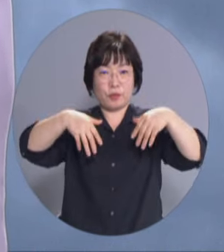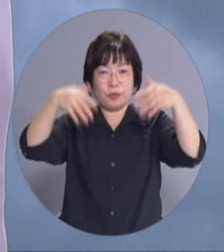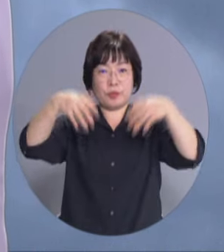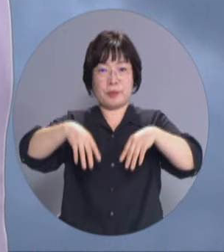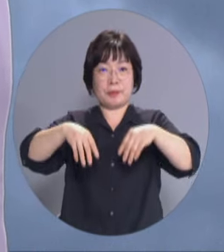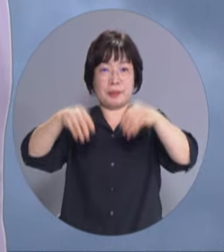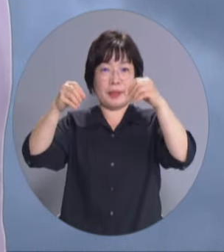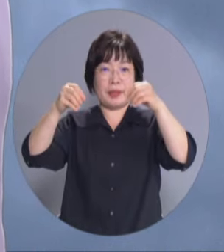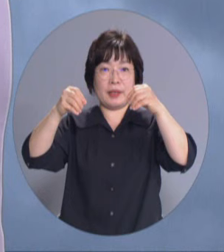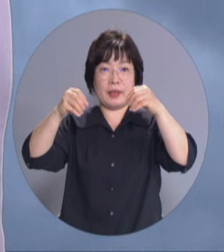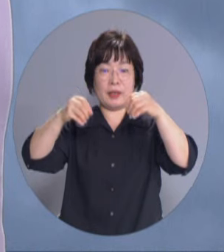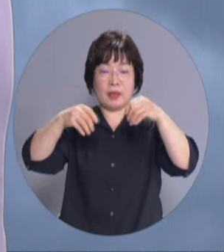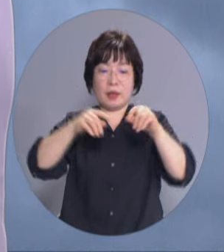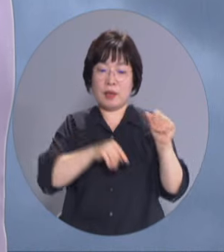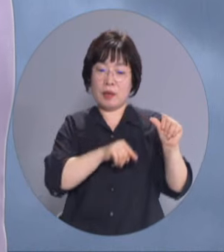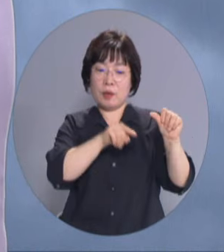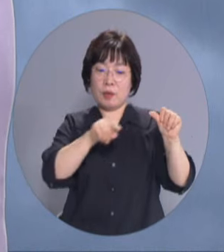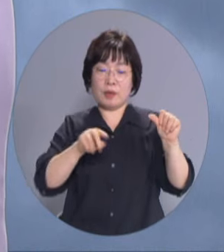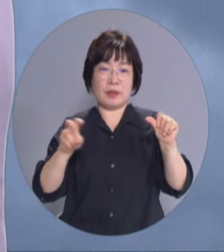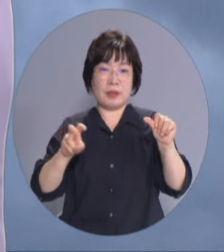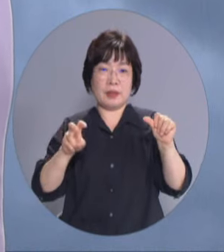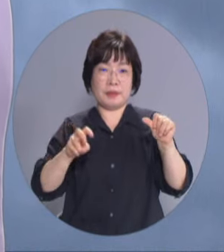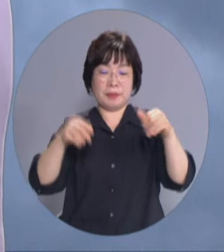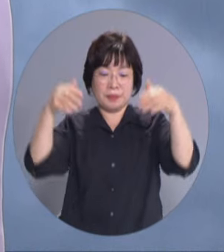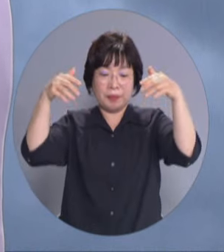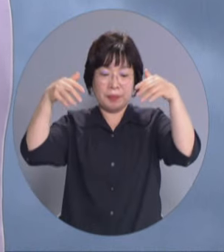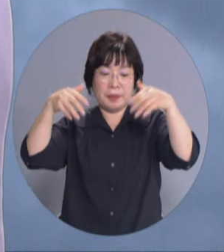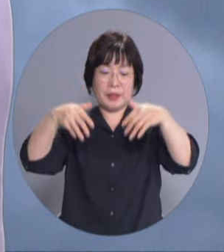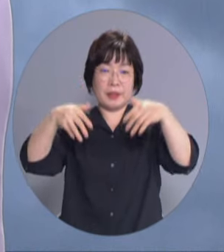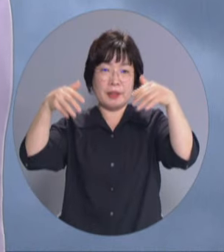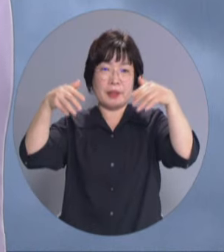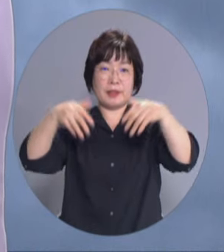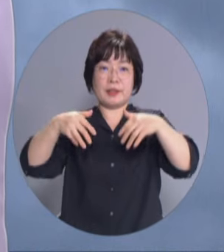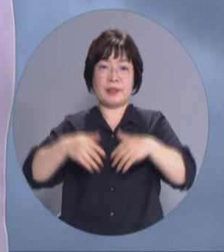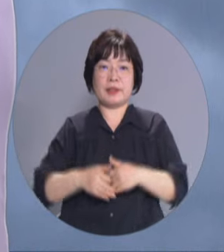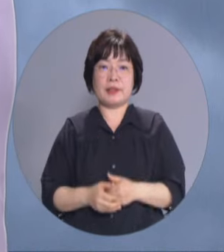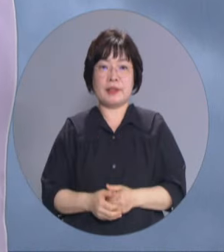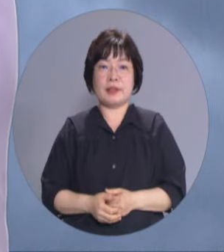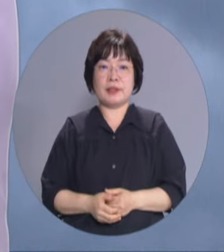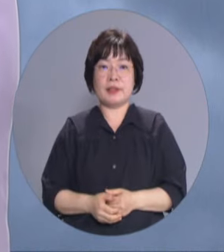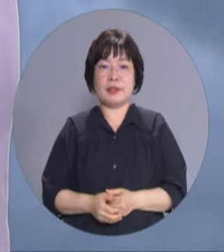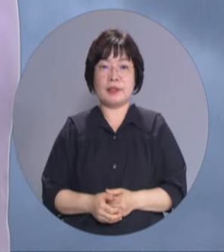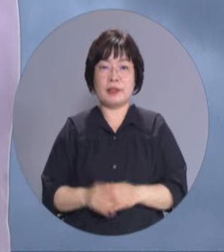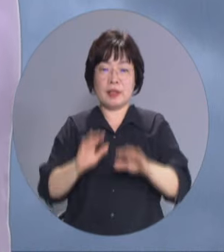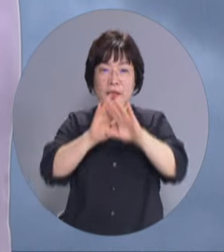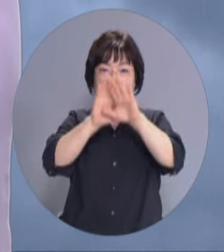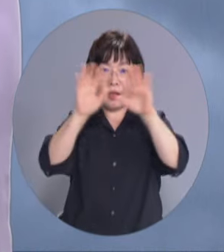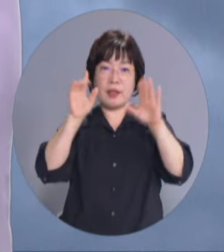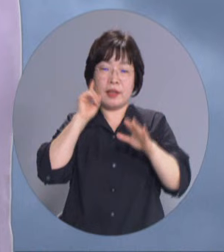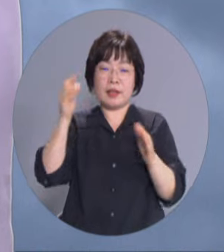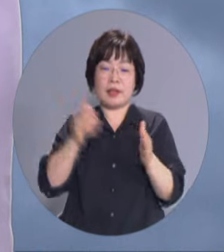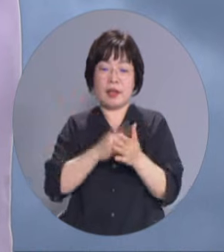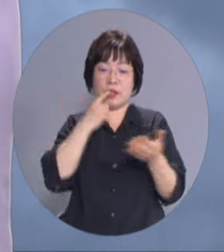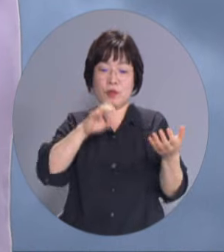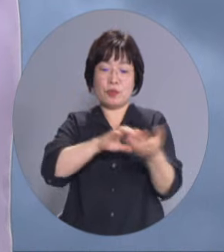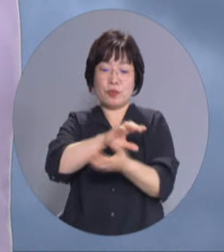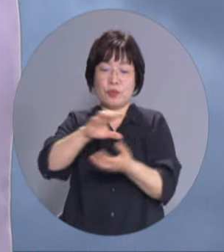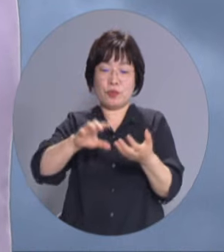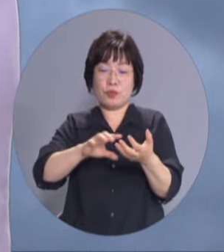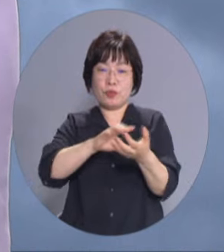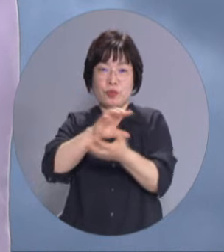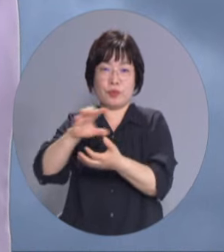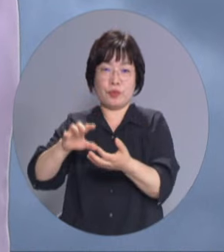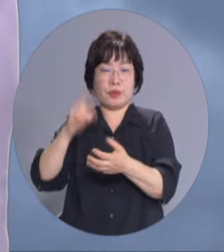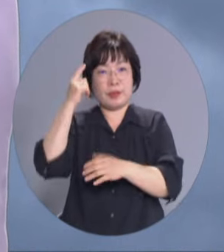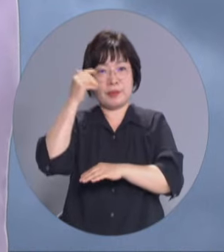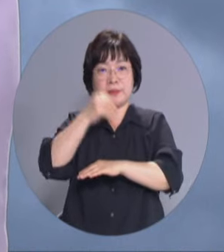그치겠고요 비의 양은 밤 사이 5에서 20mm 예상됩니다 하늘은 내일까지 구름 많고